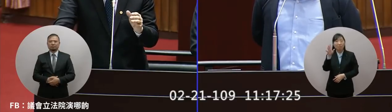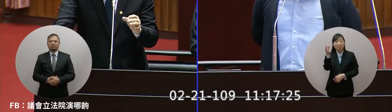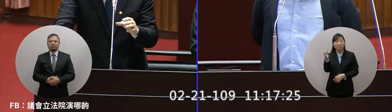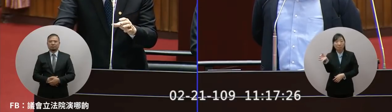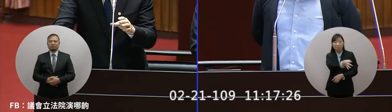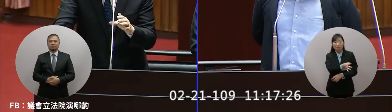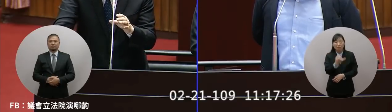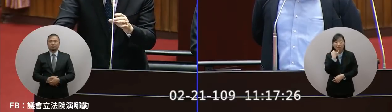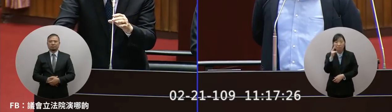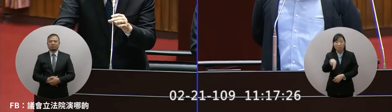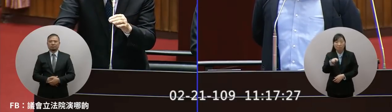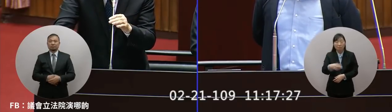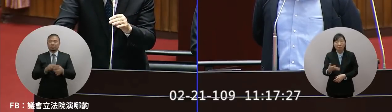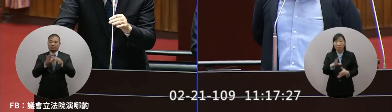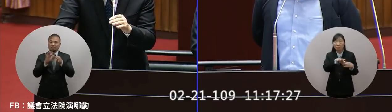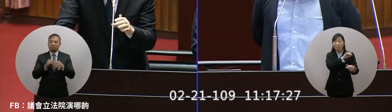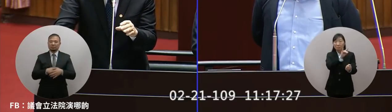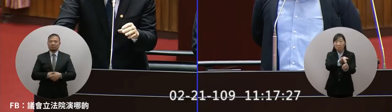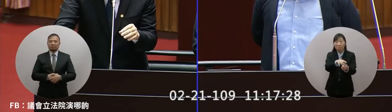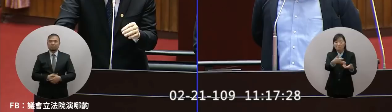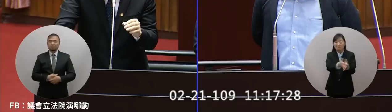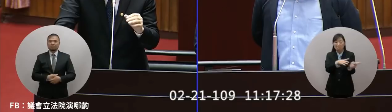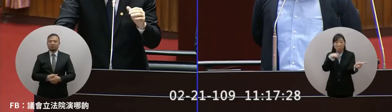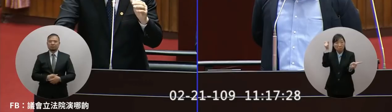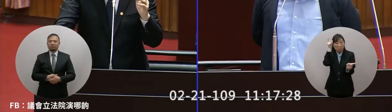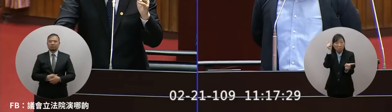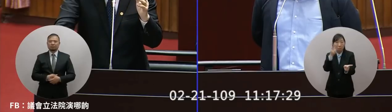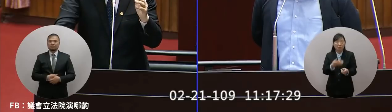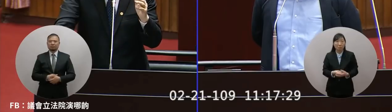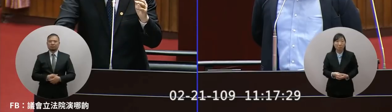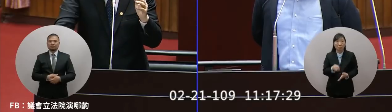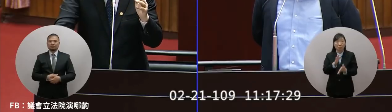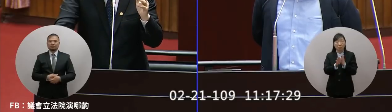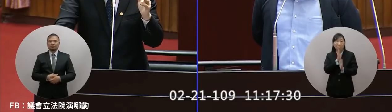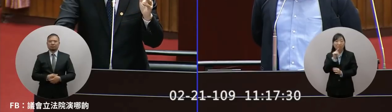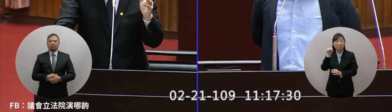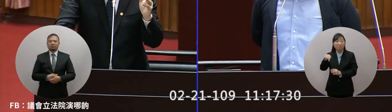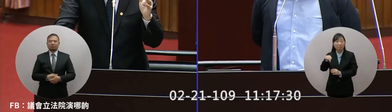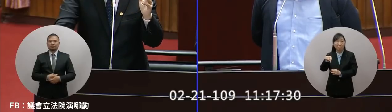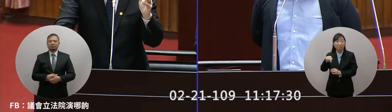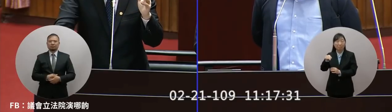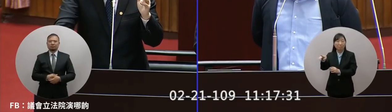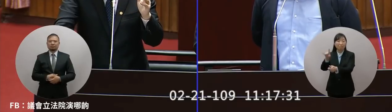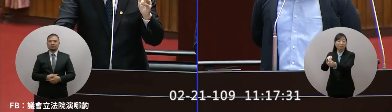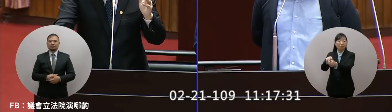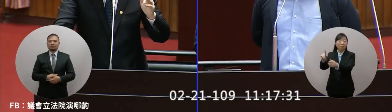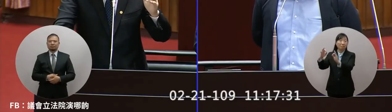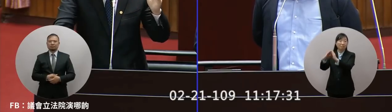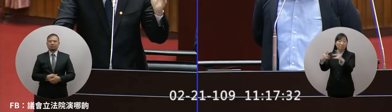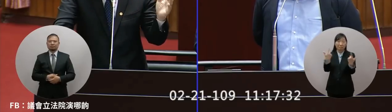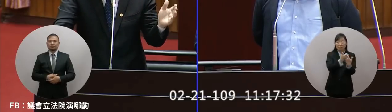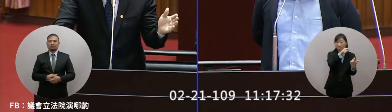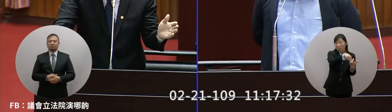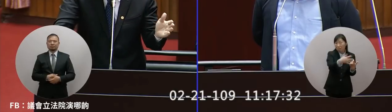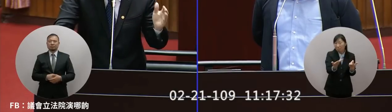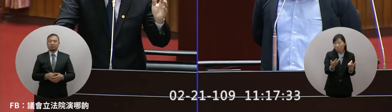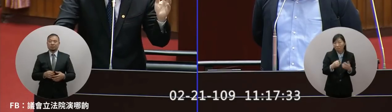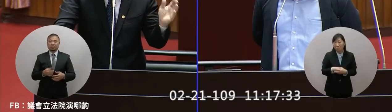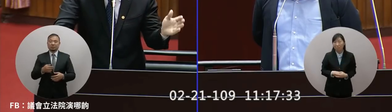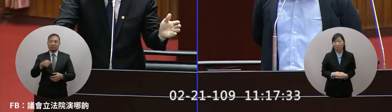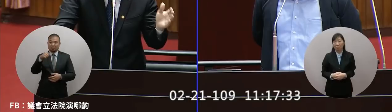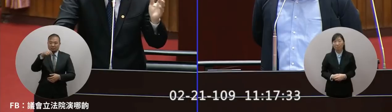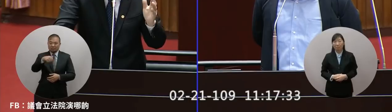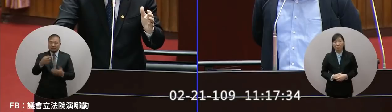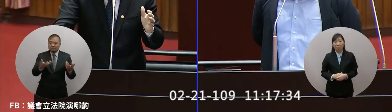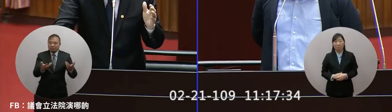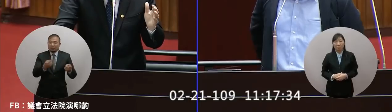到底是说这个诈骗人真的这么聪明，还是说这个被骗的人他在配合他？ 因为当时不